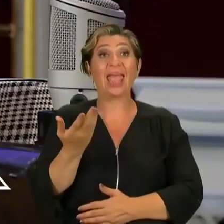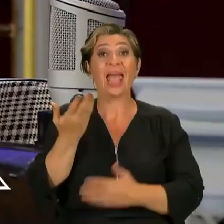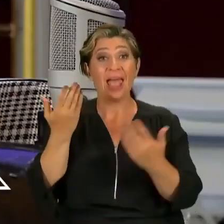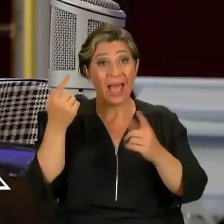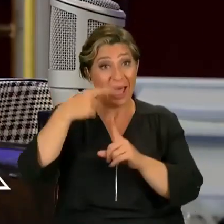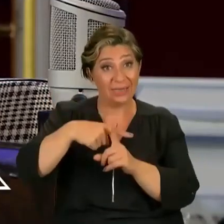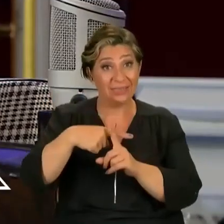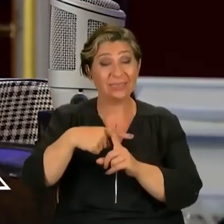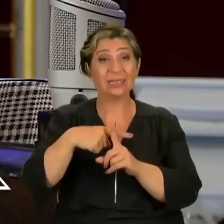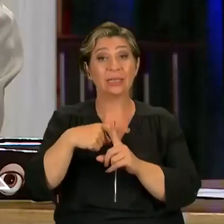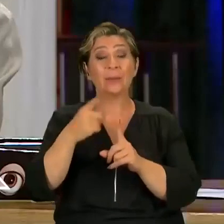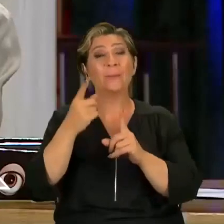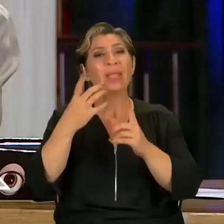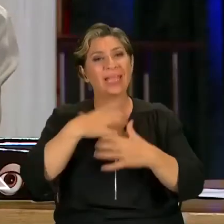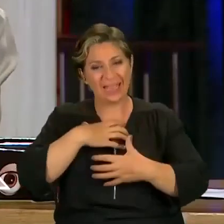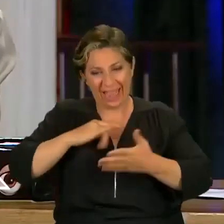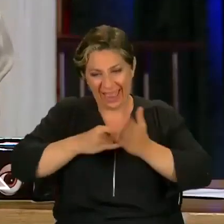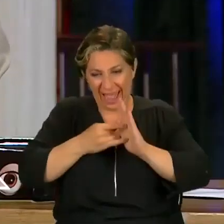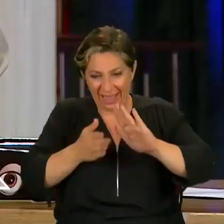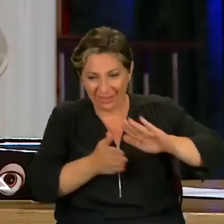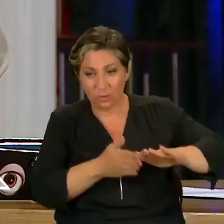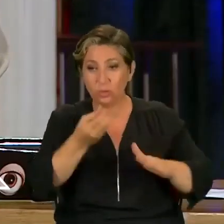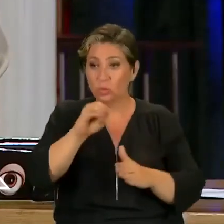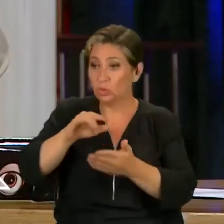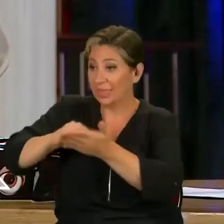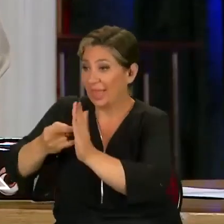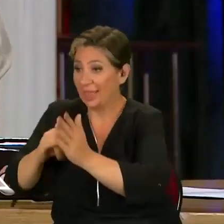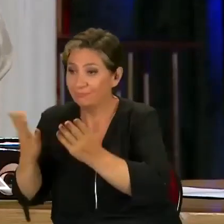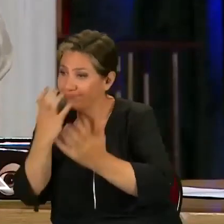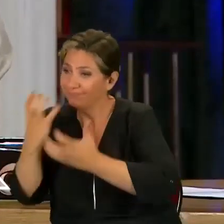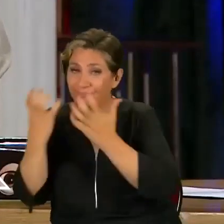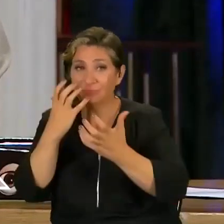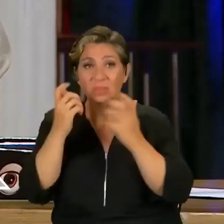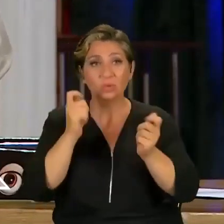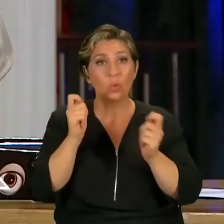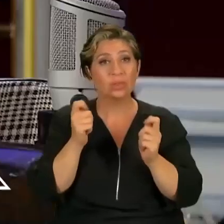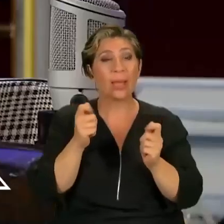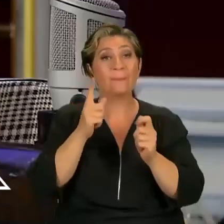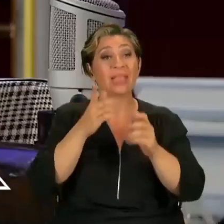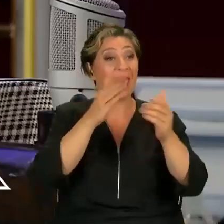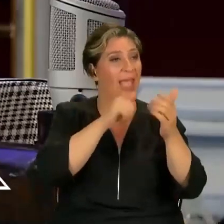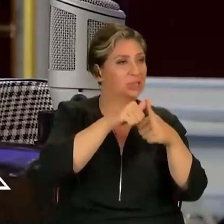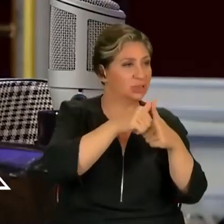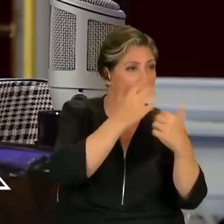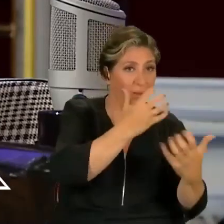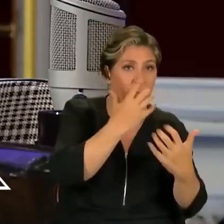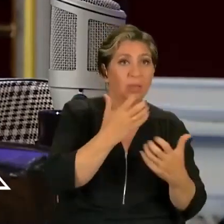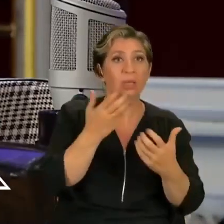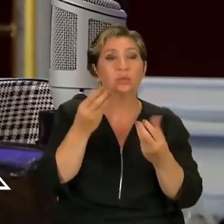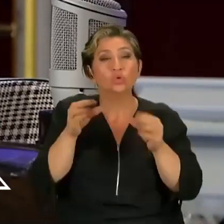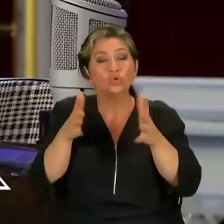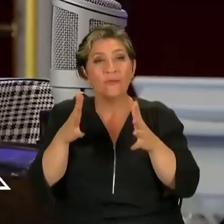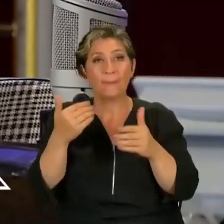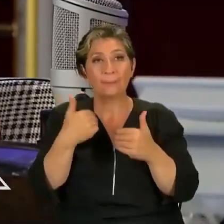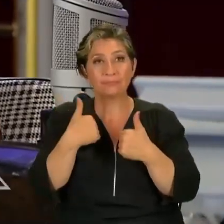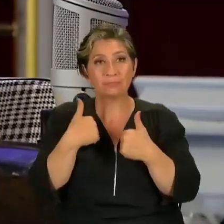hem çocuk anne. Bir de bırak kendini idare etmeyi, o kadar çocuğu da idare etmek zorunda. Bir yandan da eşini idare etmek zorunda. Ya işin garip tarafı,